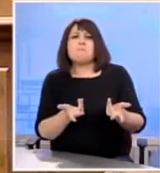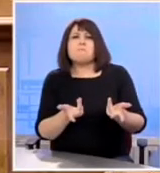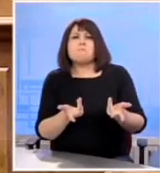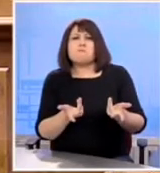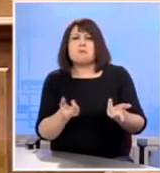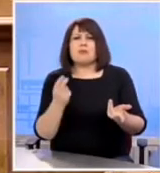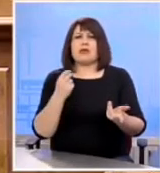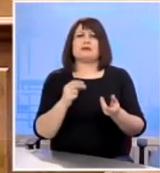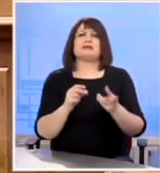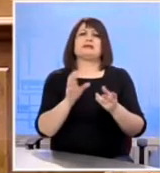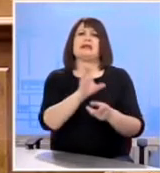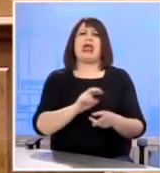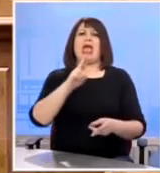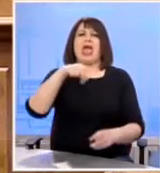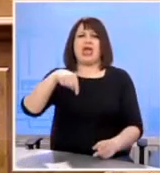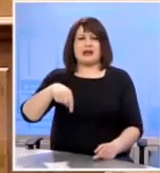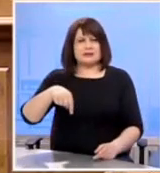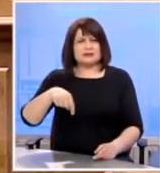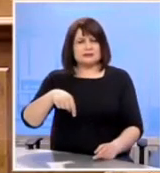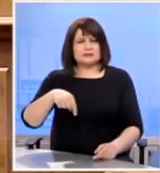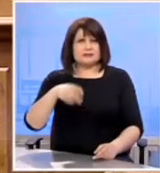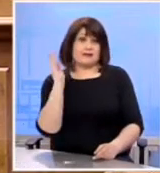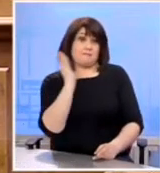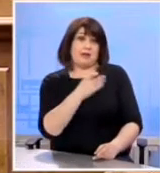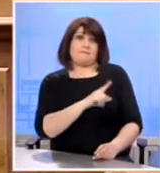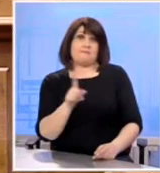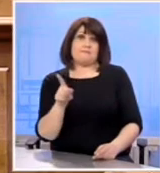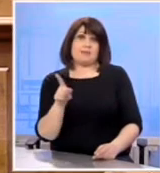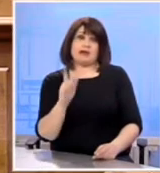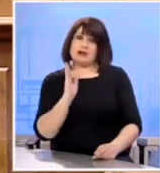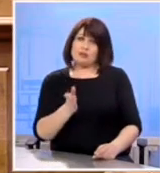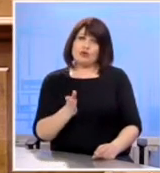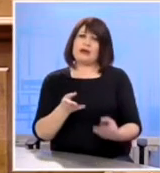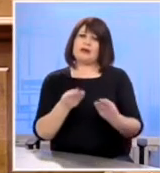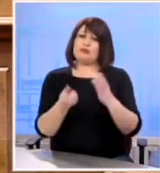δημόσιας ραδιοτηλεόρασης να παράγει ικανό προϊόν.